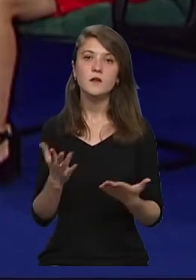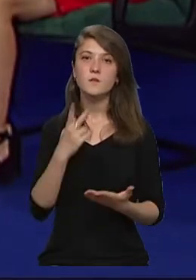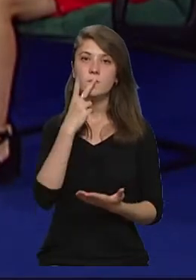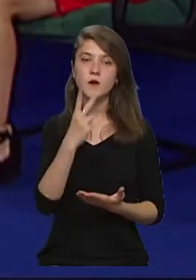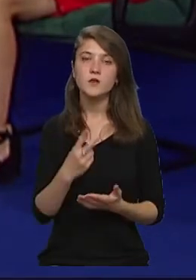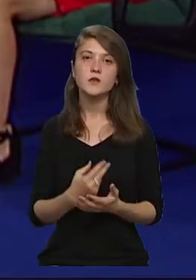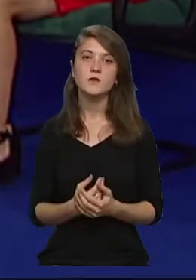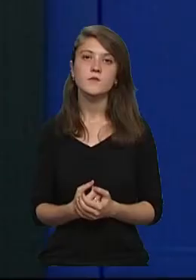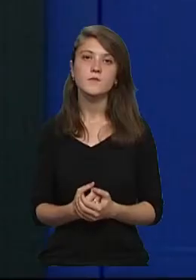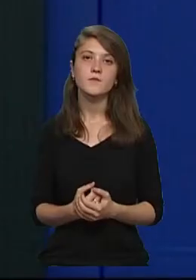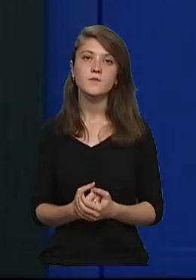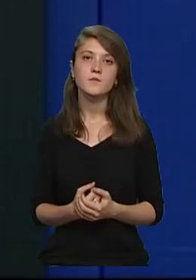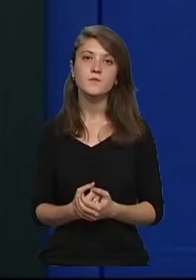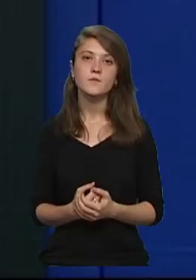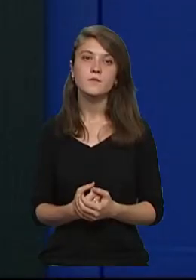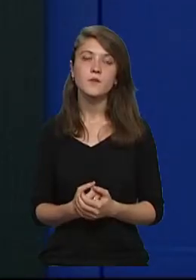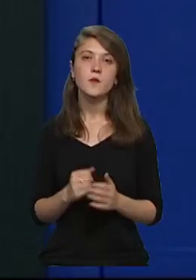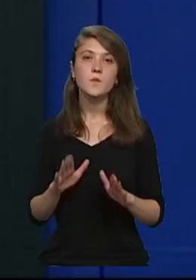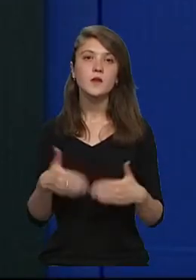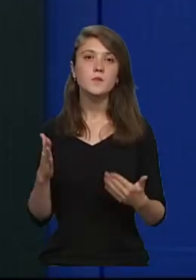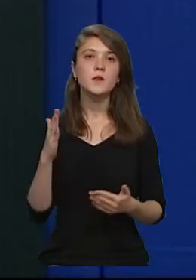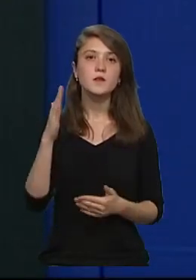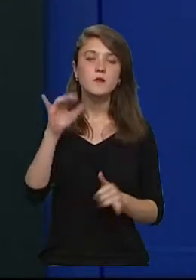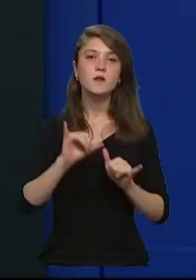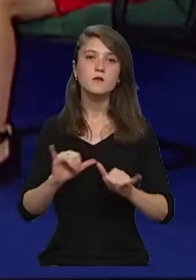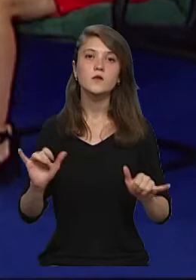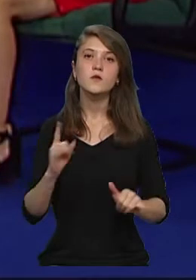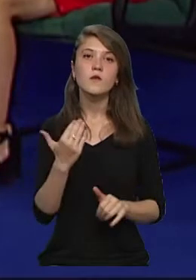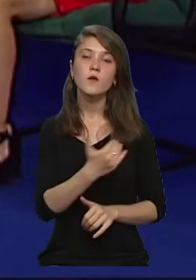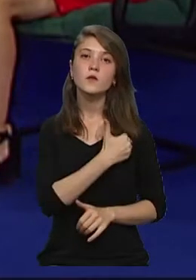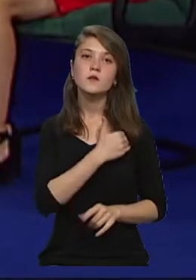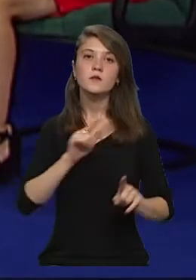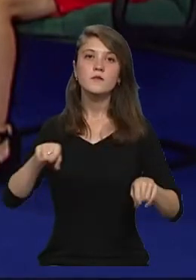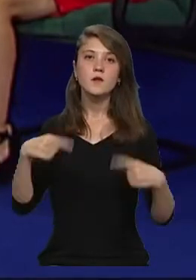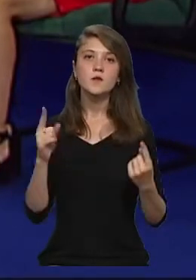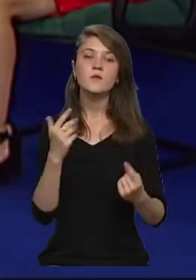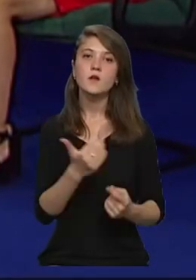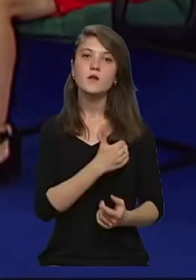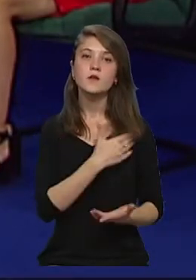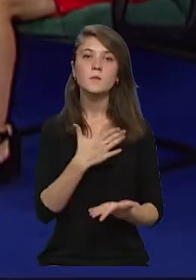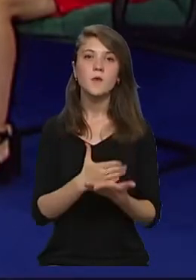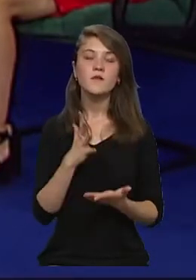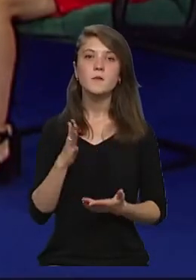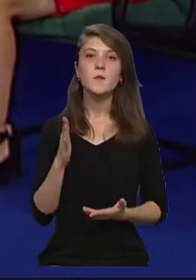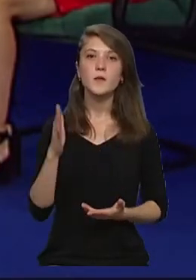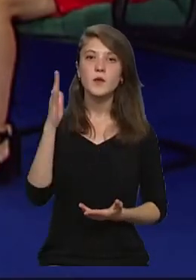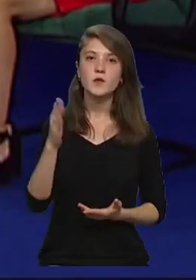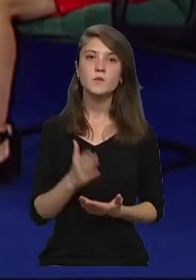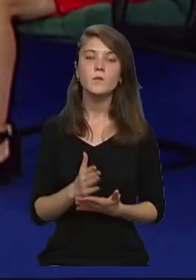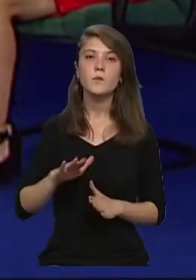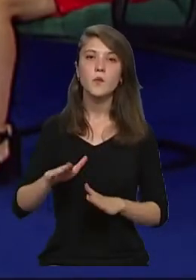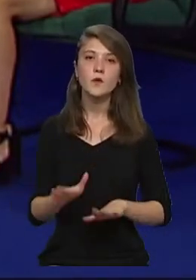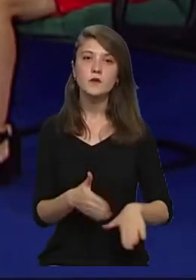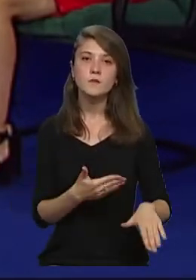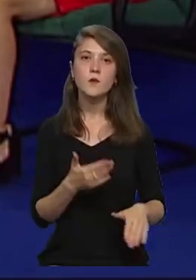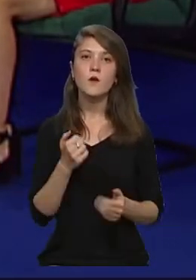бачить перспективи розвитку, що б вони хотіли створити, що б вони хотіли мати в майбутньому. Потім